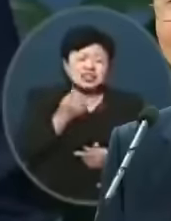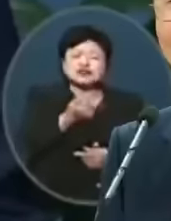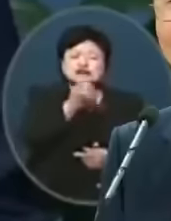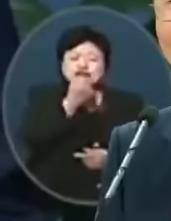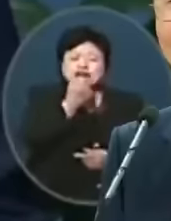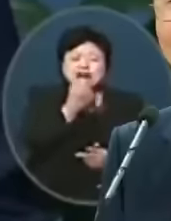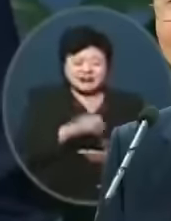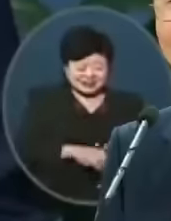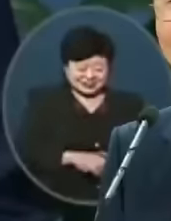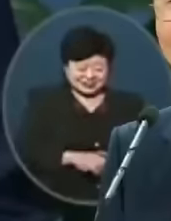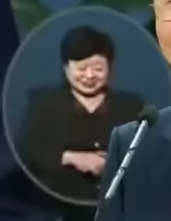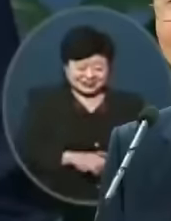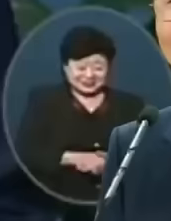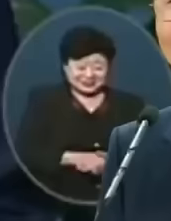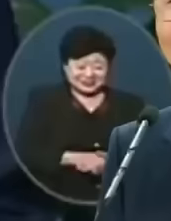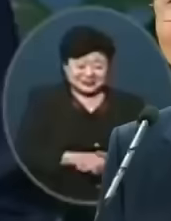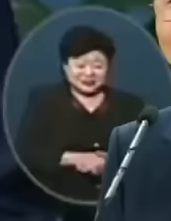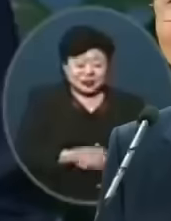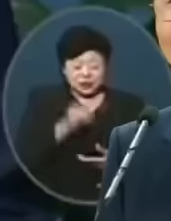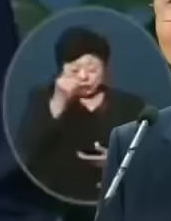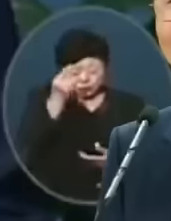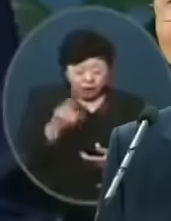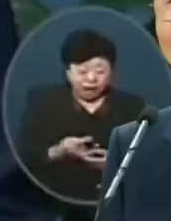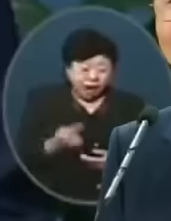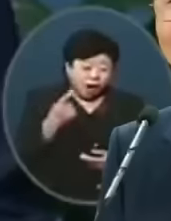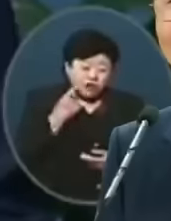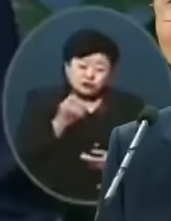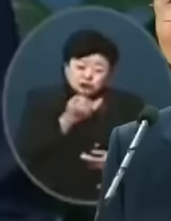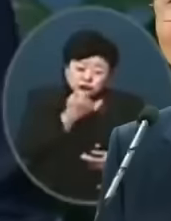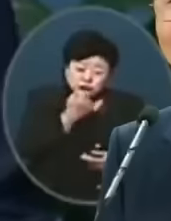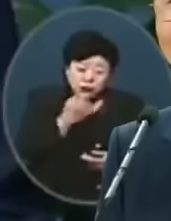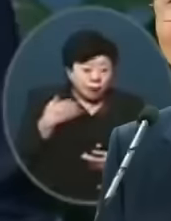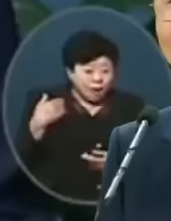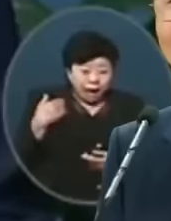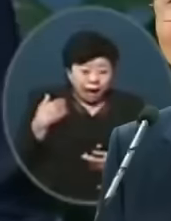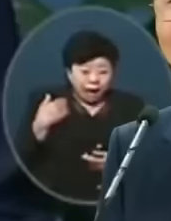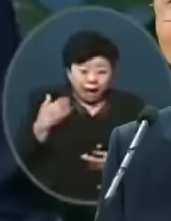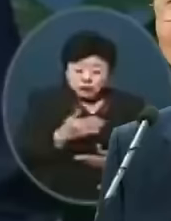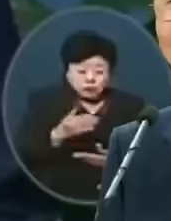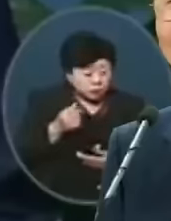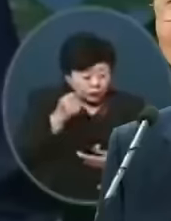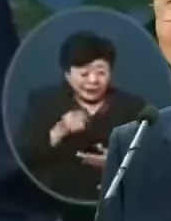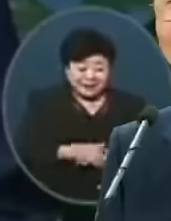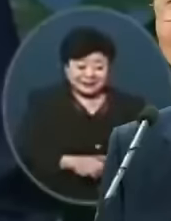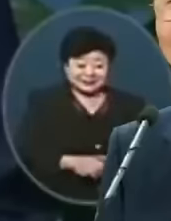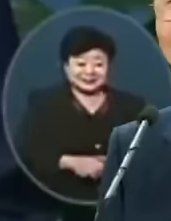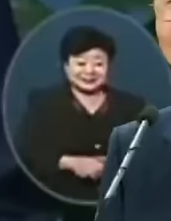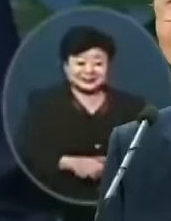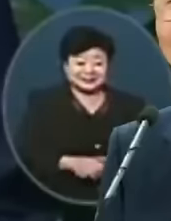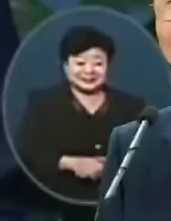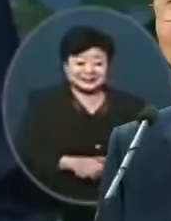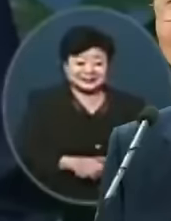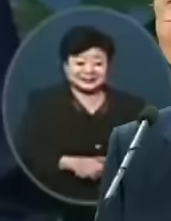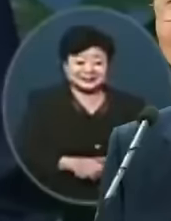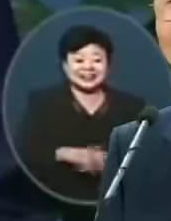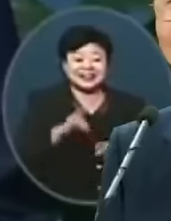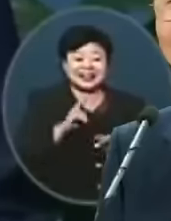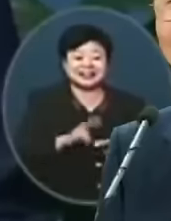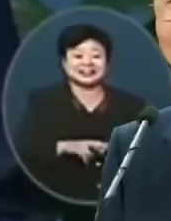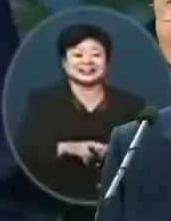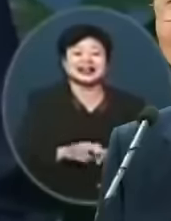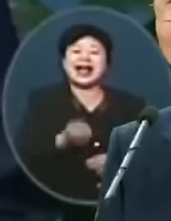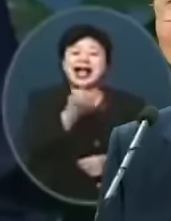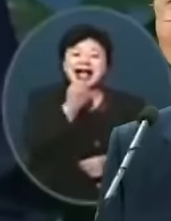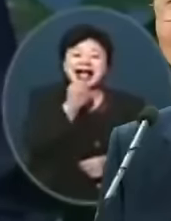웃으라는 것입니다. 우리 뇌는 거짓으로 웃으나 진짜로 웃으나 그것을 구분 못한다는데 그러므로 앉아서